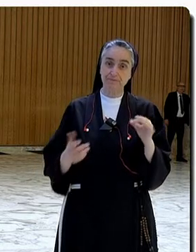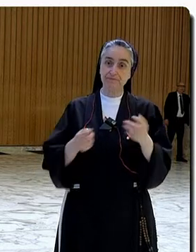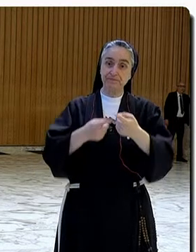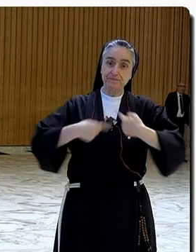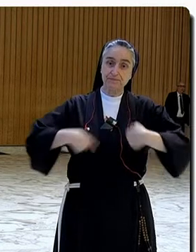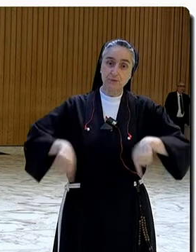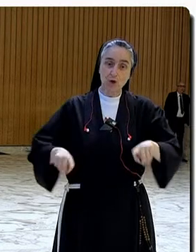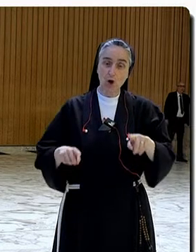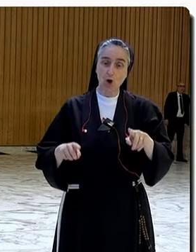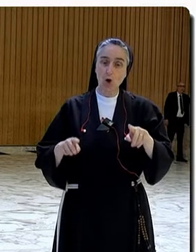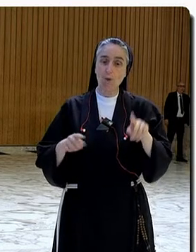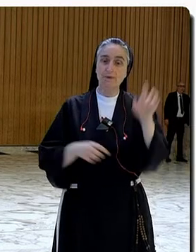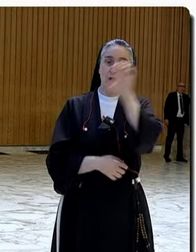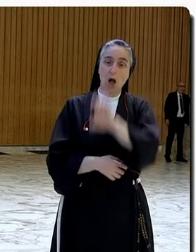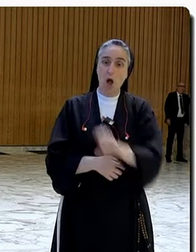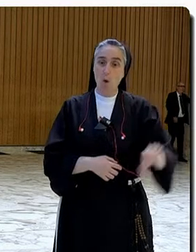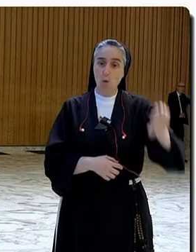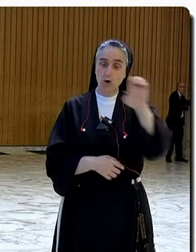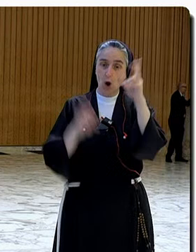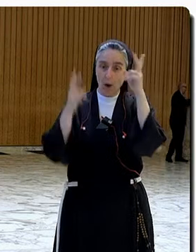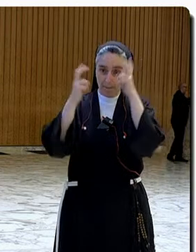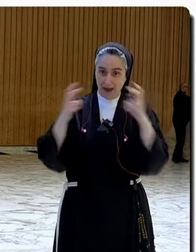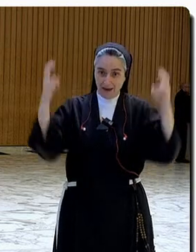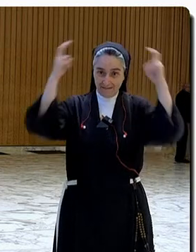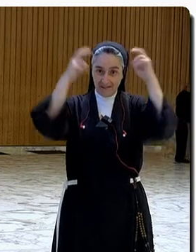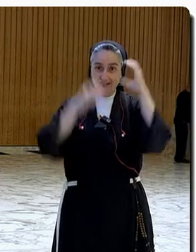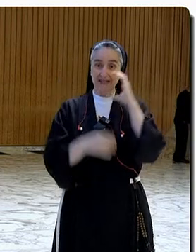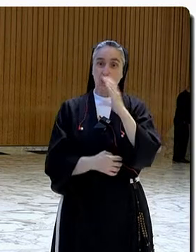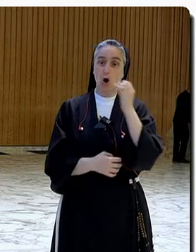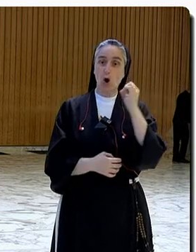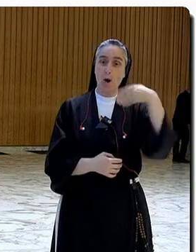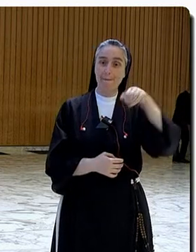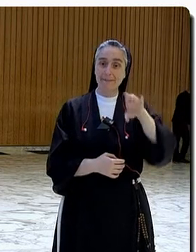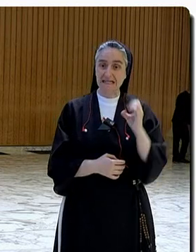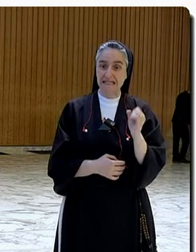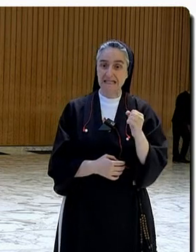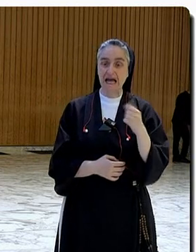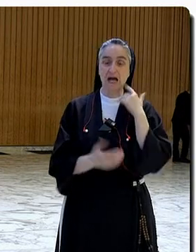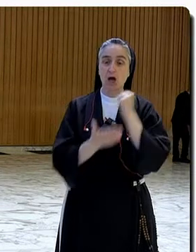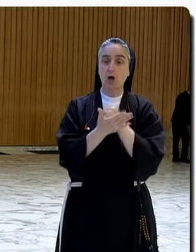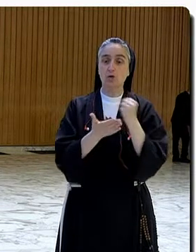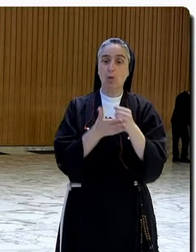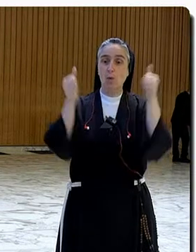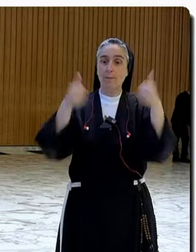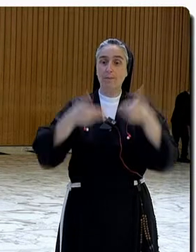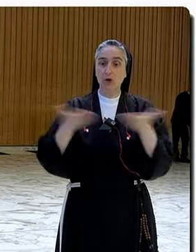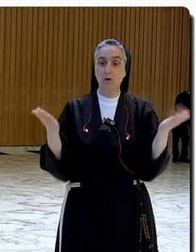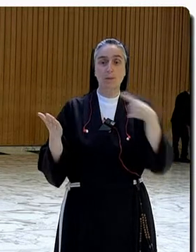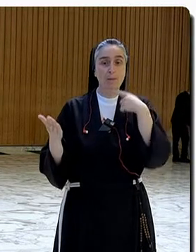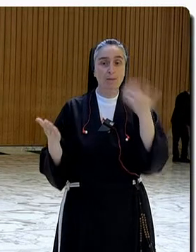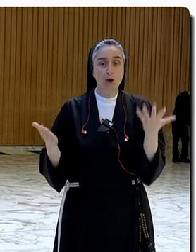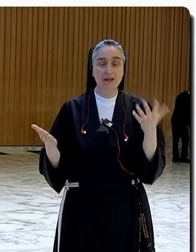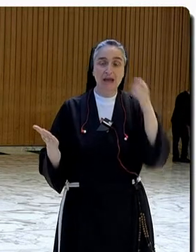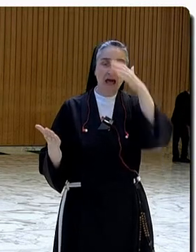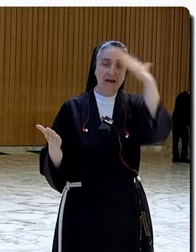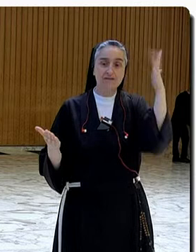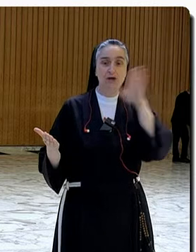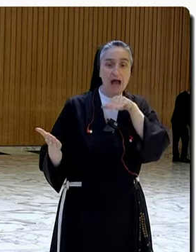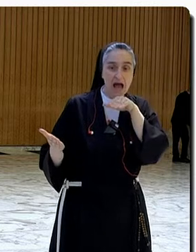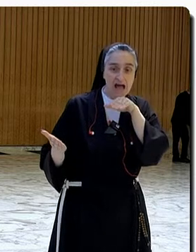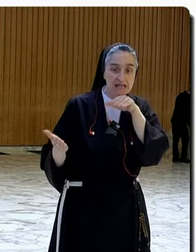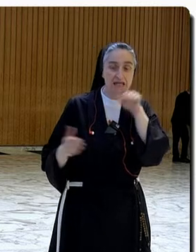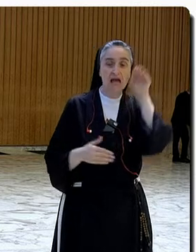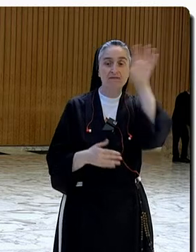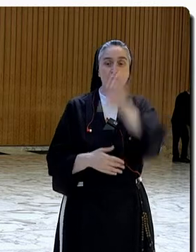degli Episcopati dell'Unione Europea, la COMESE, ha pubblicato un documento di riflessione sugli anziani e il